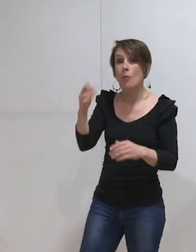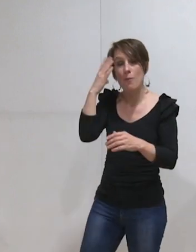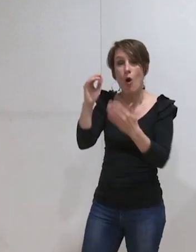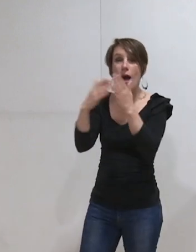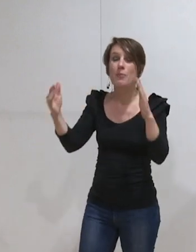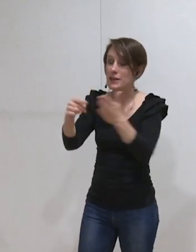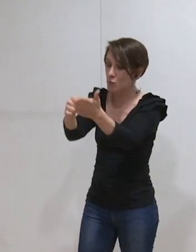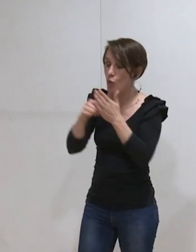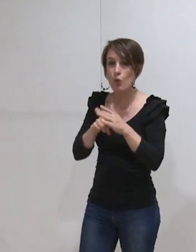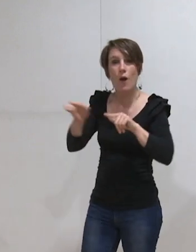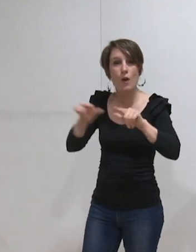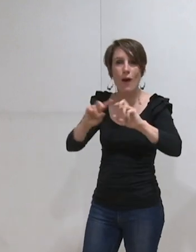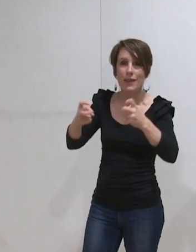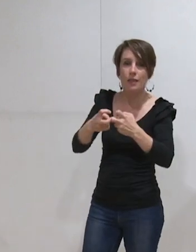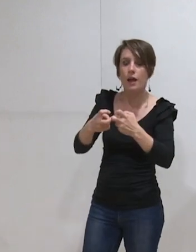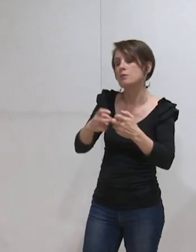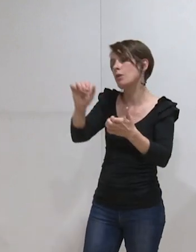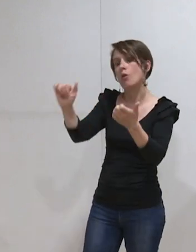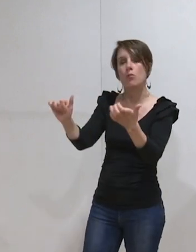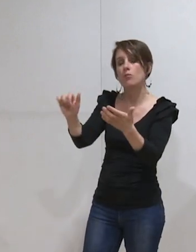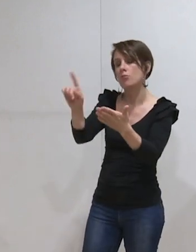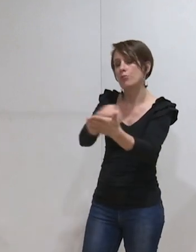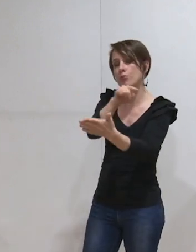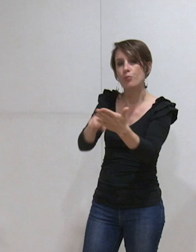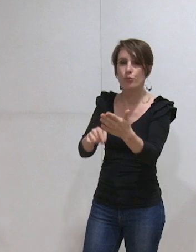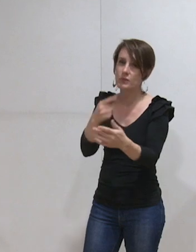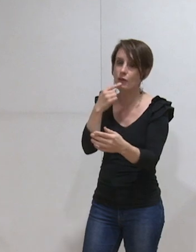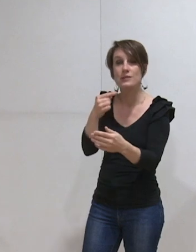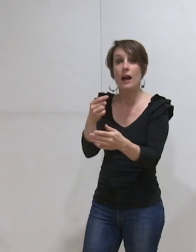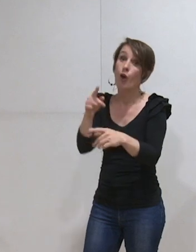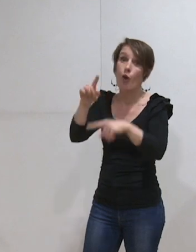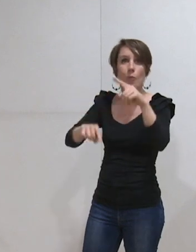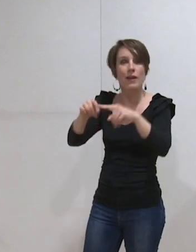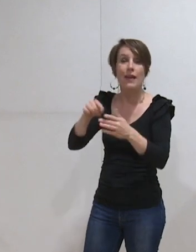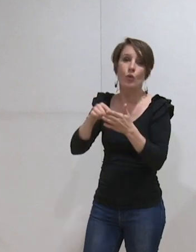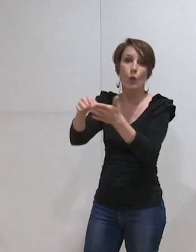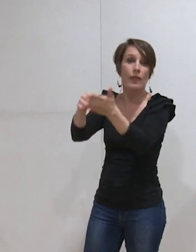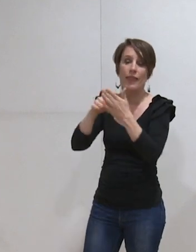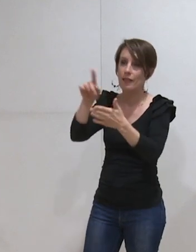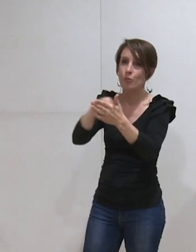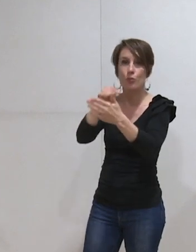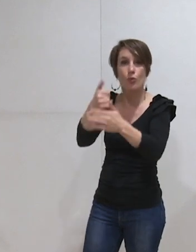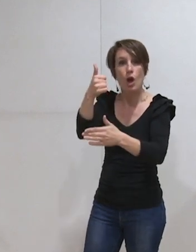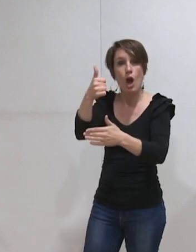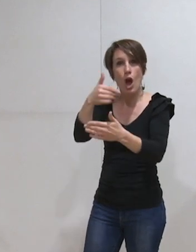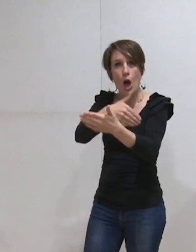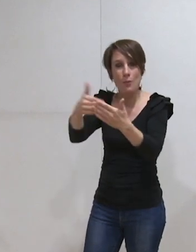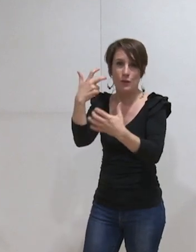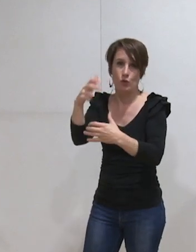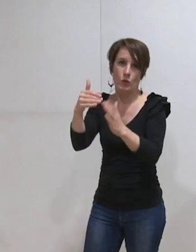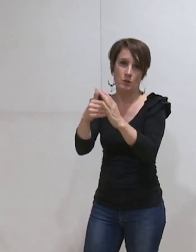de loyers et taxes le résultat 2014 s'il avait été donc conforme à vos